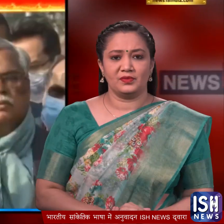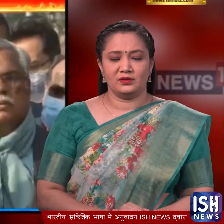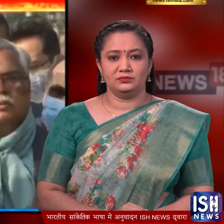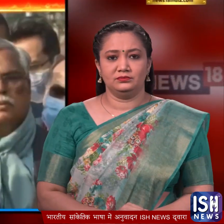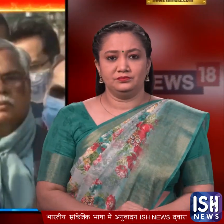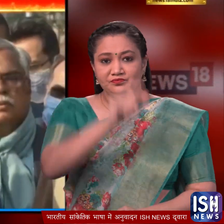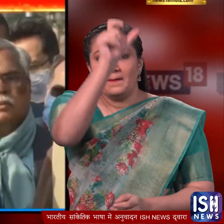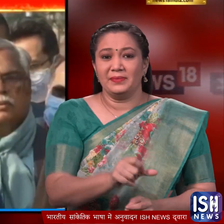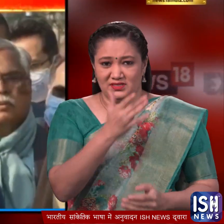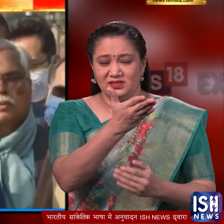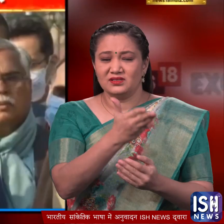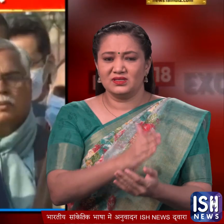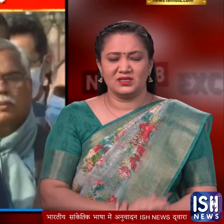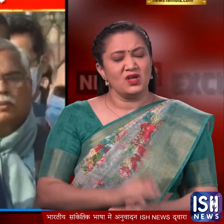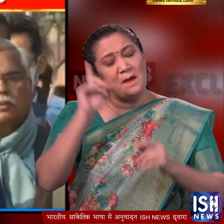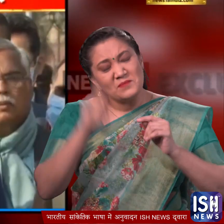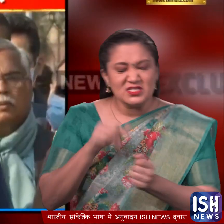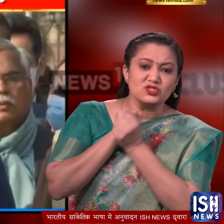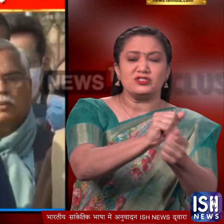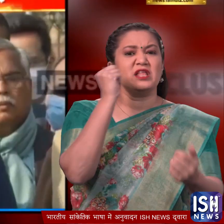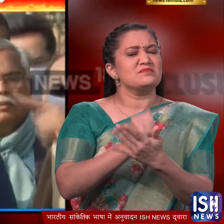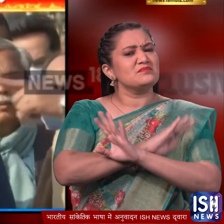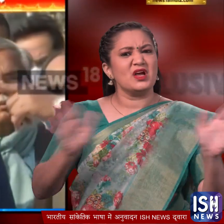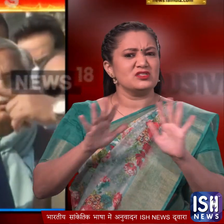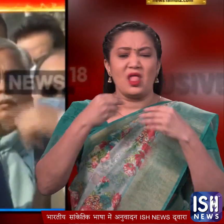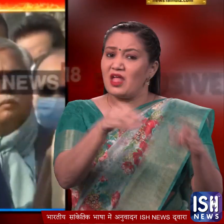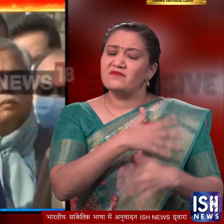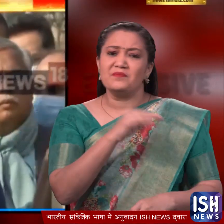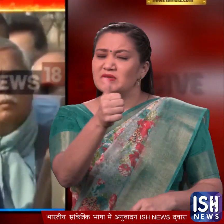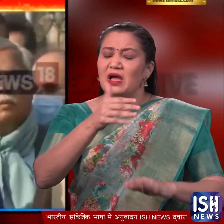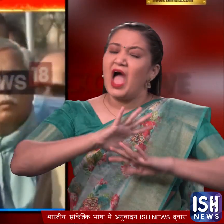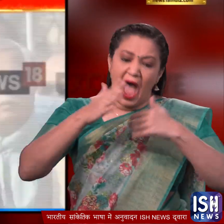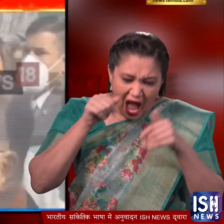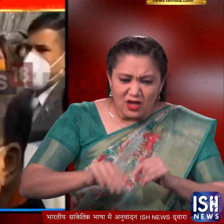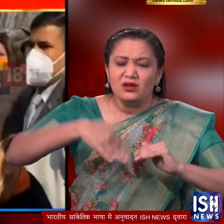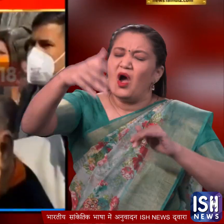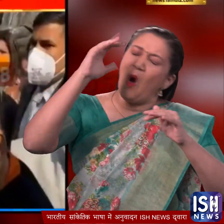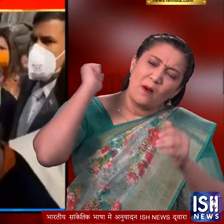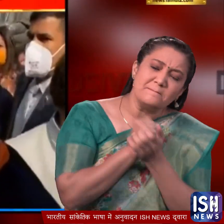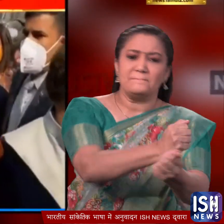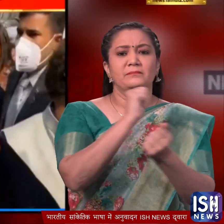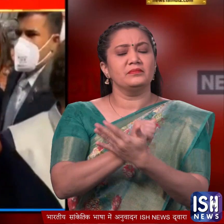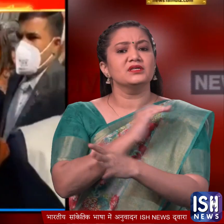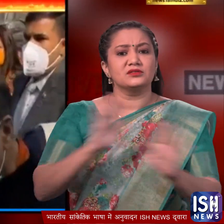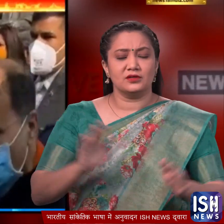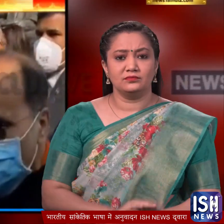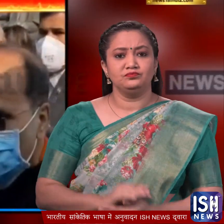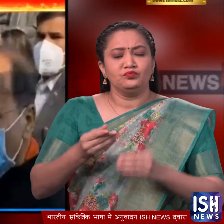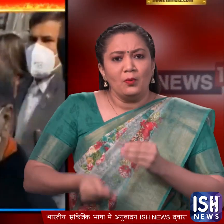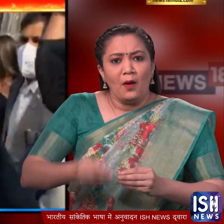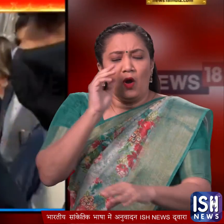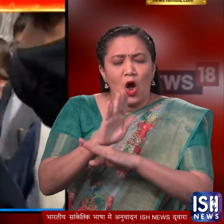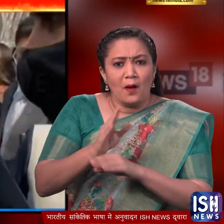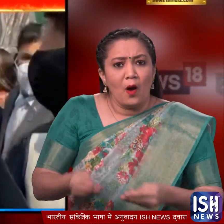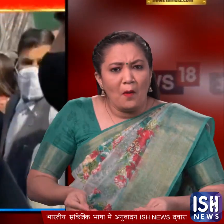जो व्यक्ति है इसको हम जेल में डाल के दिखाएंगे, छोड़ेंगे नहीं, चाहे आज या कल। हर गुजरते दिन के साथ कांग्रेस अजय मिश्रा